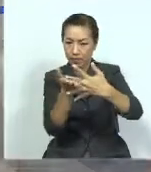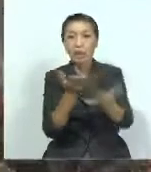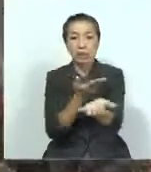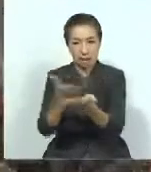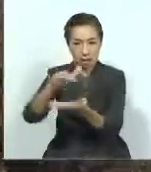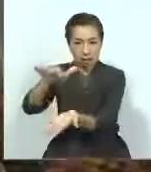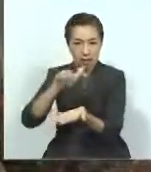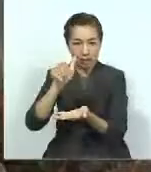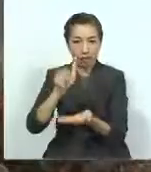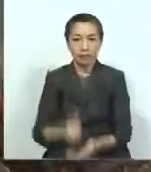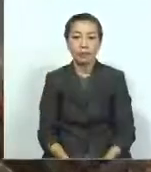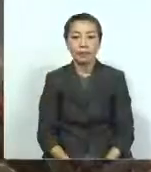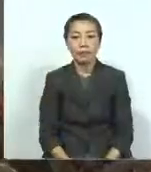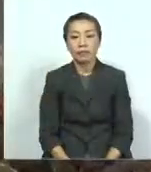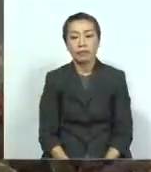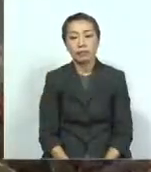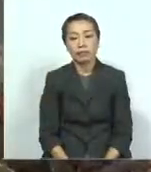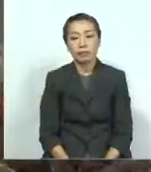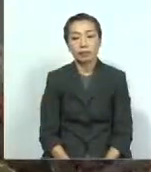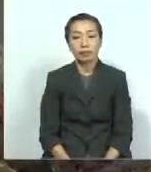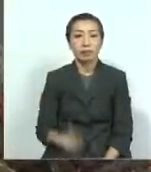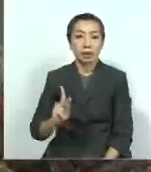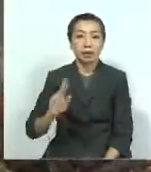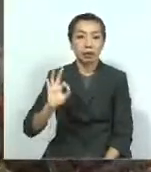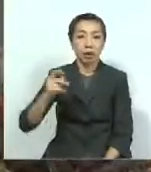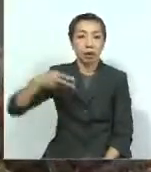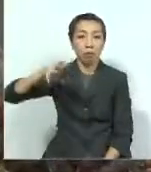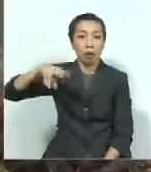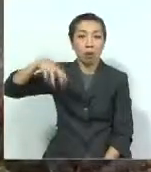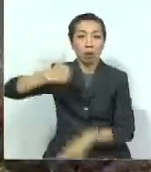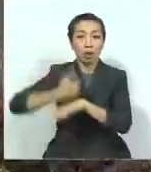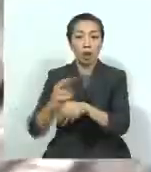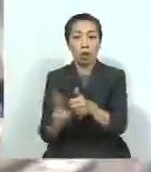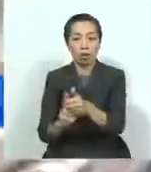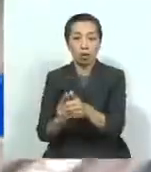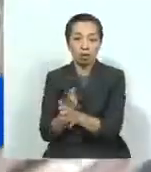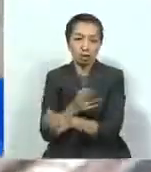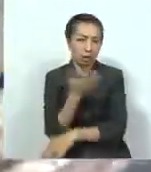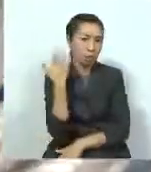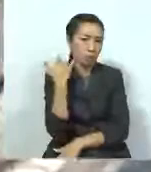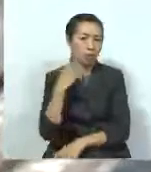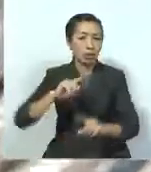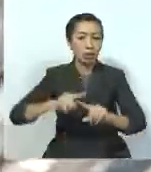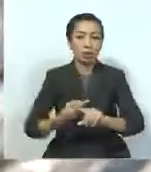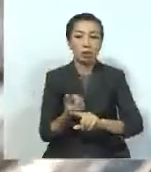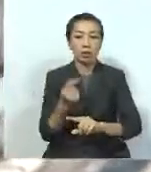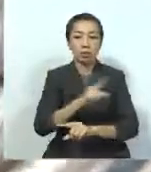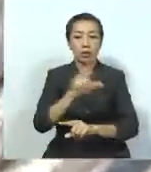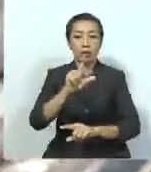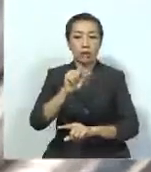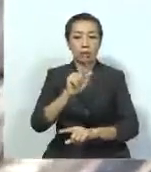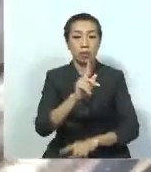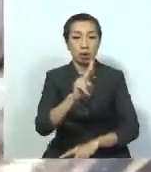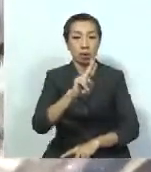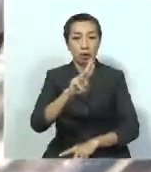ะนายธวัชชัยจักรไพศาลรองผู้ว่าการเชื้อเพลิงกฟผ.ก็บอกนะคะว่าจากมติคณะรัฐมนตรีเมื่อวันที่20พฤศจิกาย